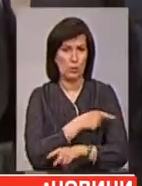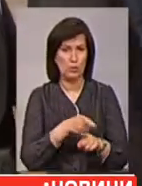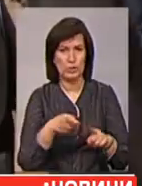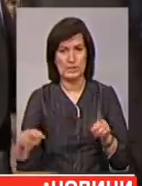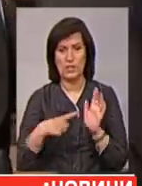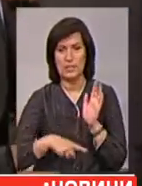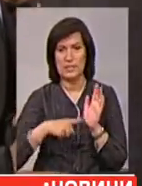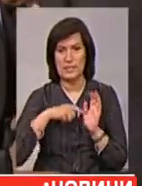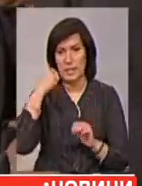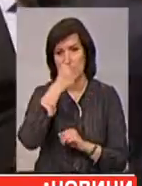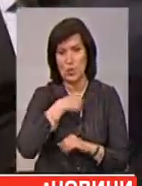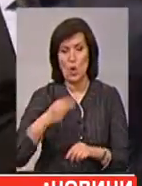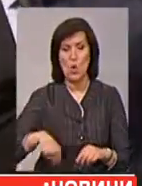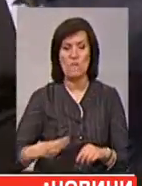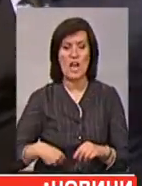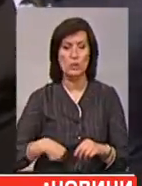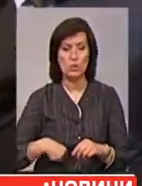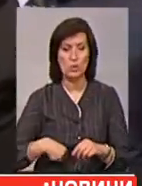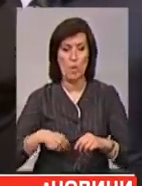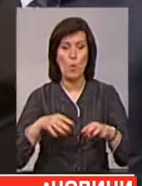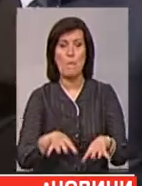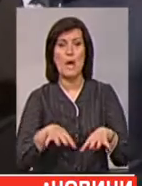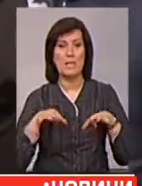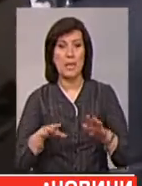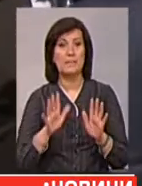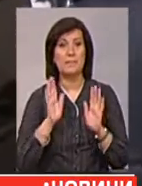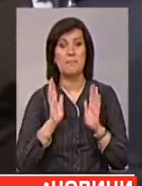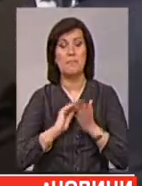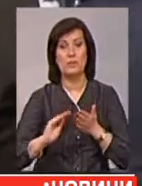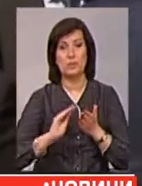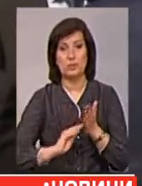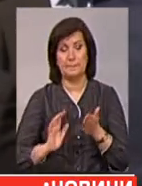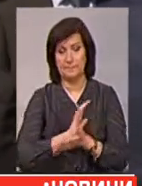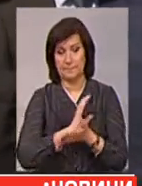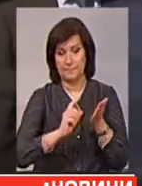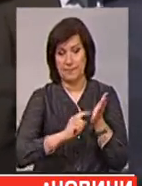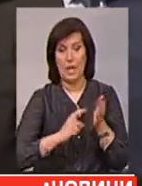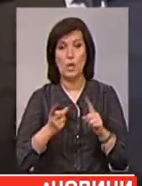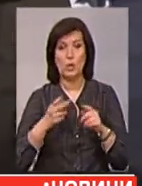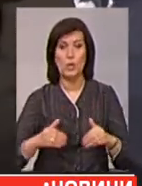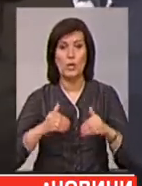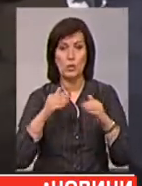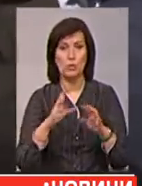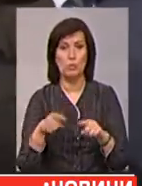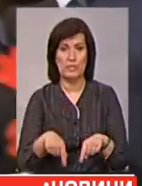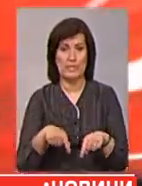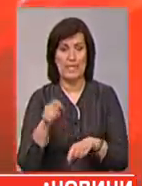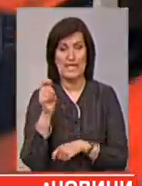останні 60 років у французькому парламенті, пише Франс Прес. Другий тур виборів відбудеться цієї неділі.